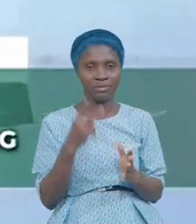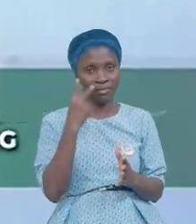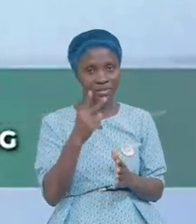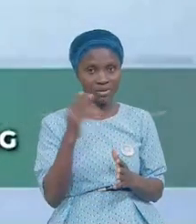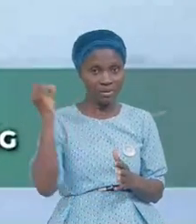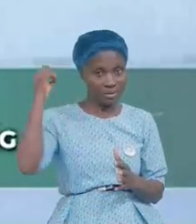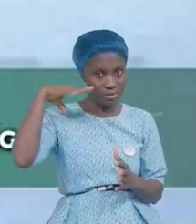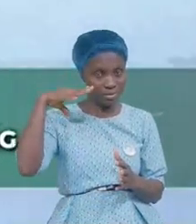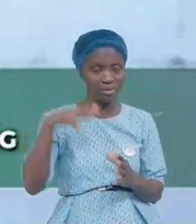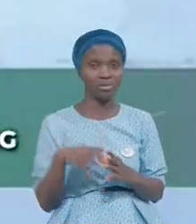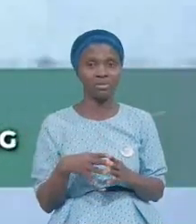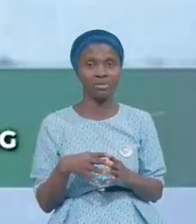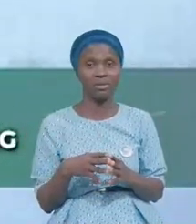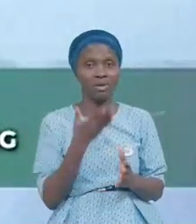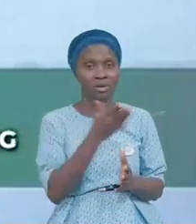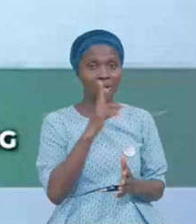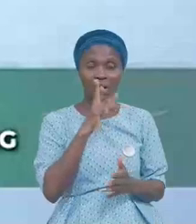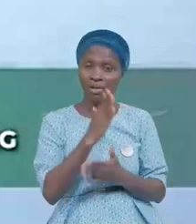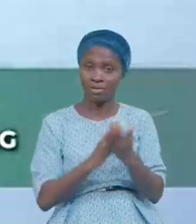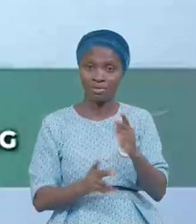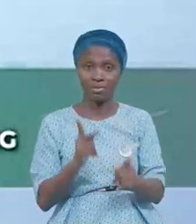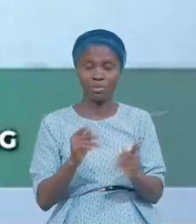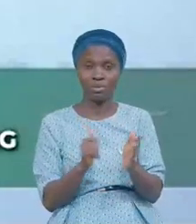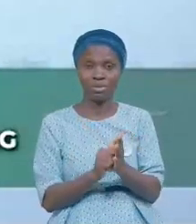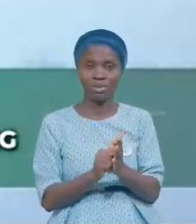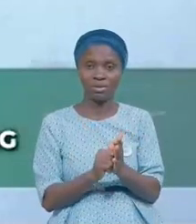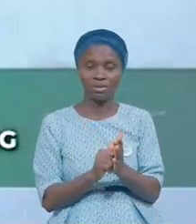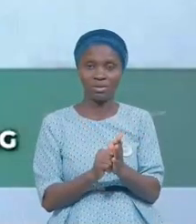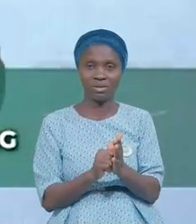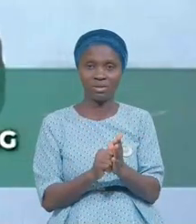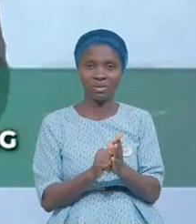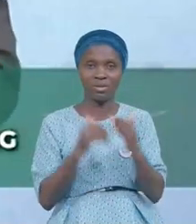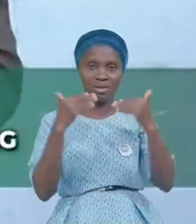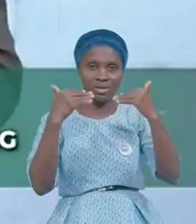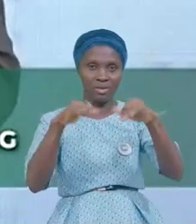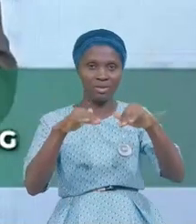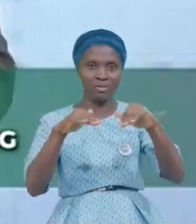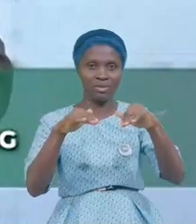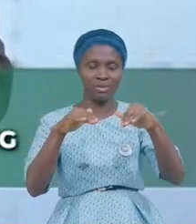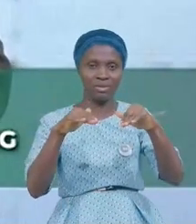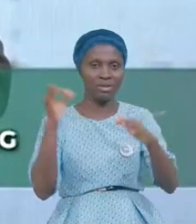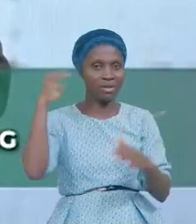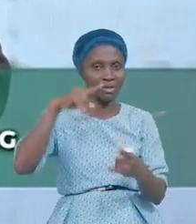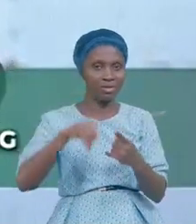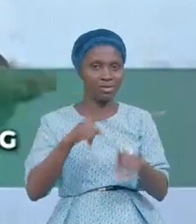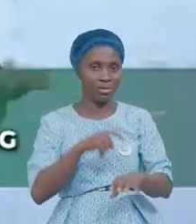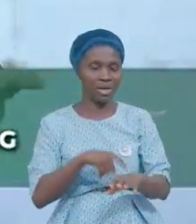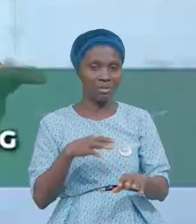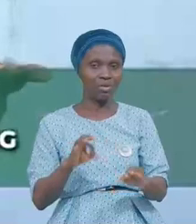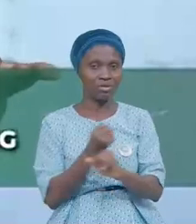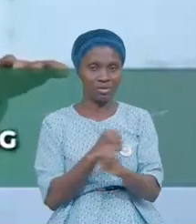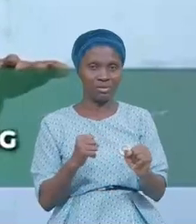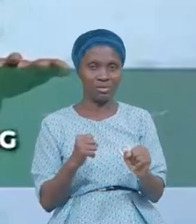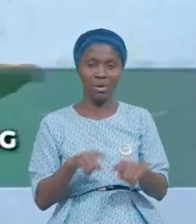La mesure de grâce disponible durable. La persévérance impérative dans la mesure de grâce durable. Il y a des gens qui ont besoin de